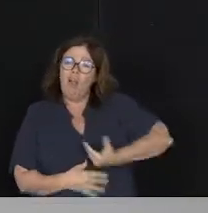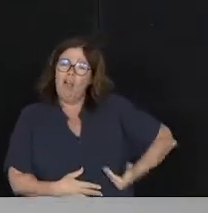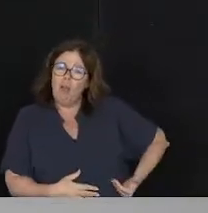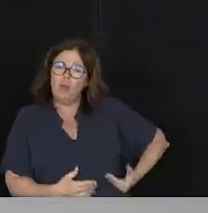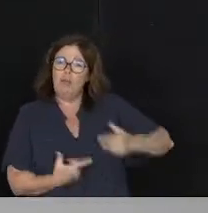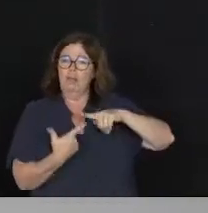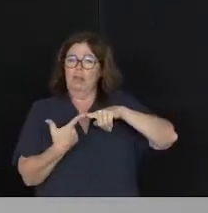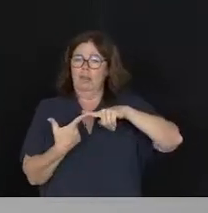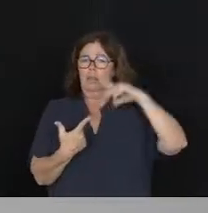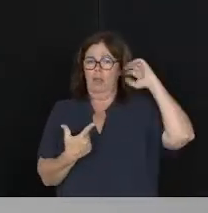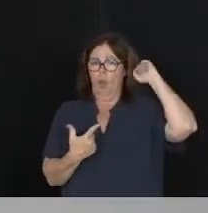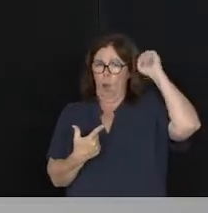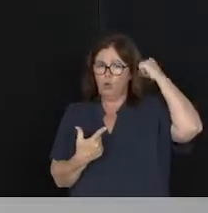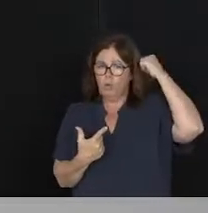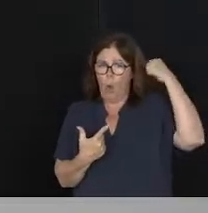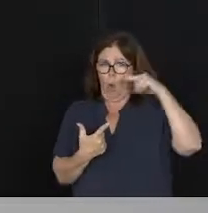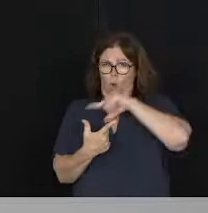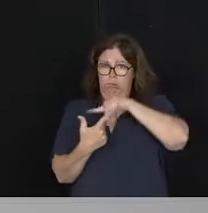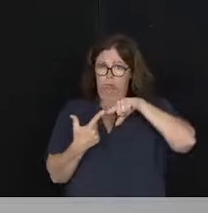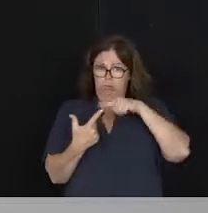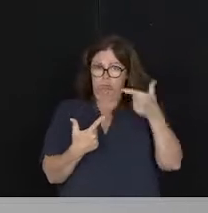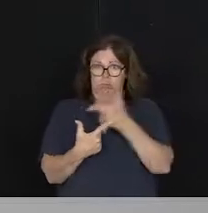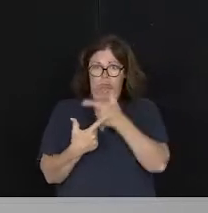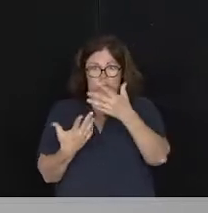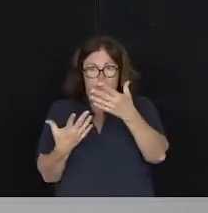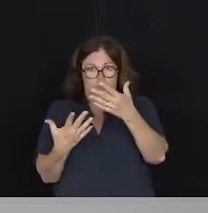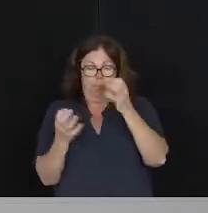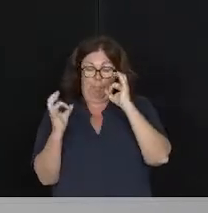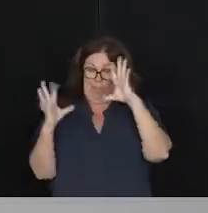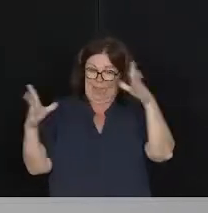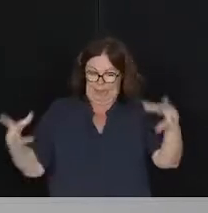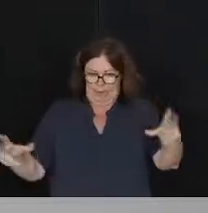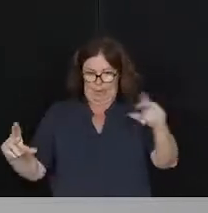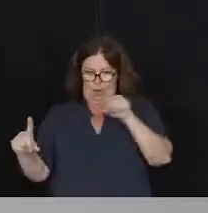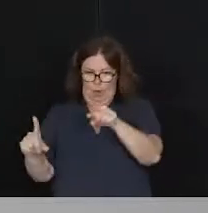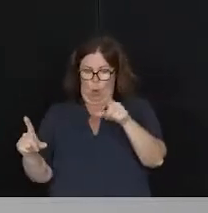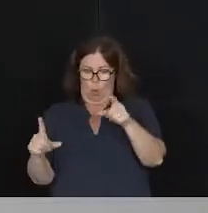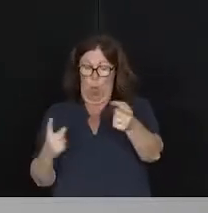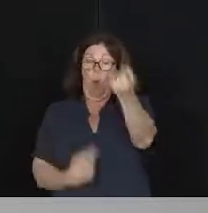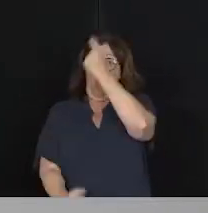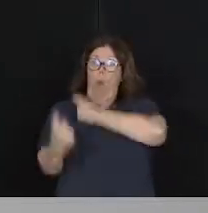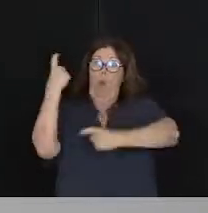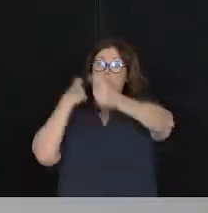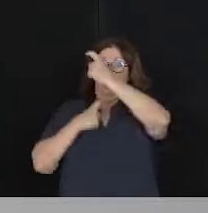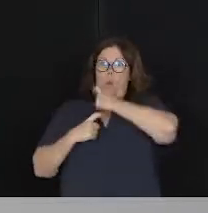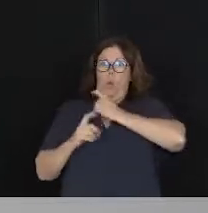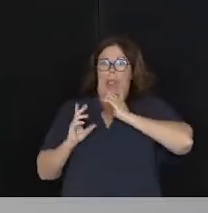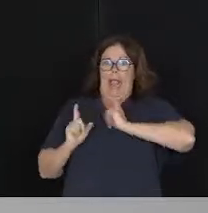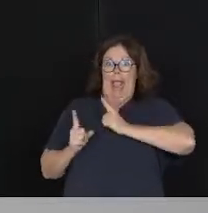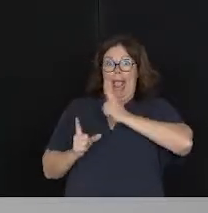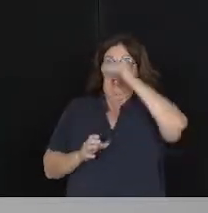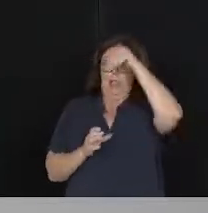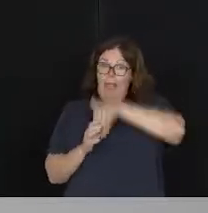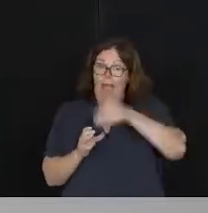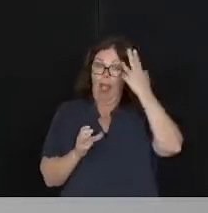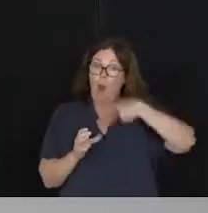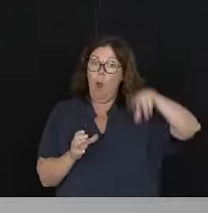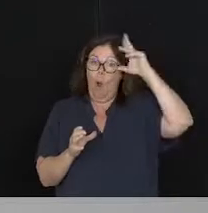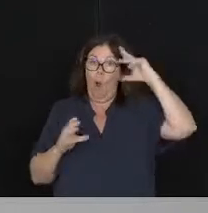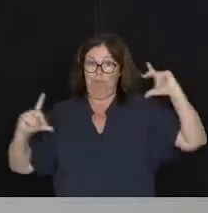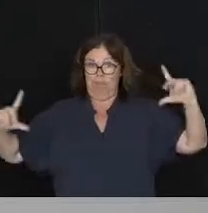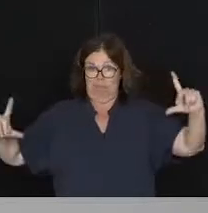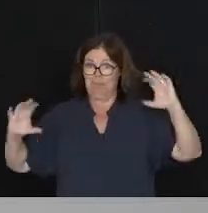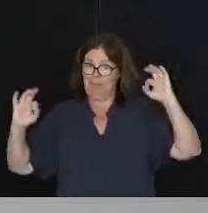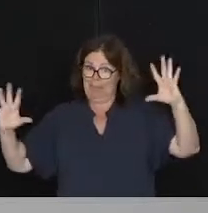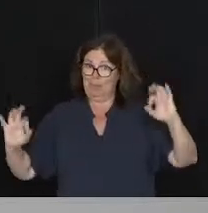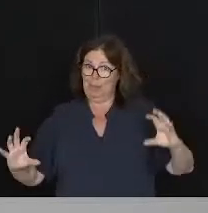les années 90, ont immédiatement été interprétées comme des retours de la guerre sur le sol européen, dans une sorte de